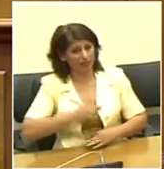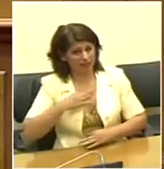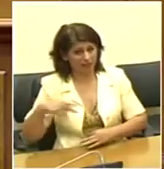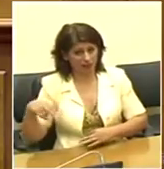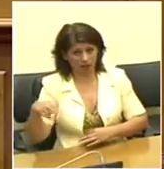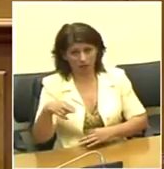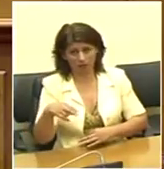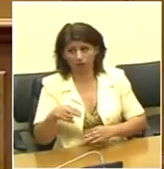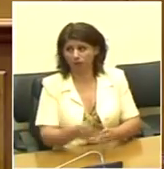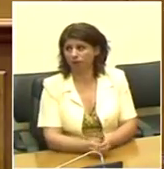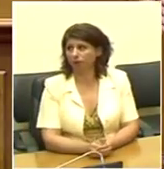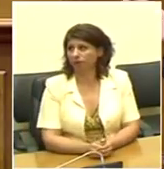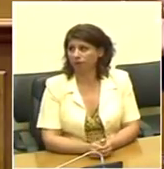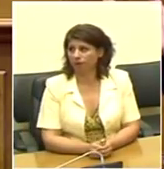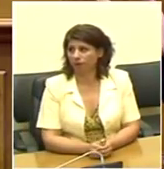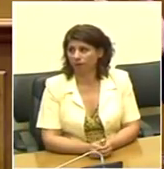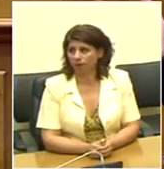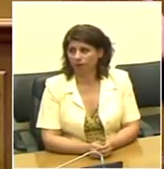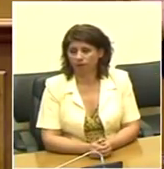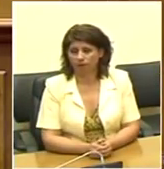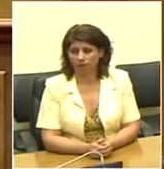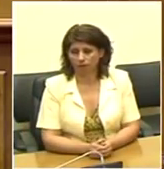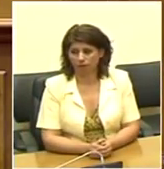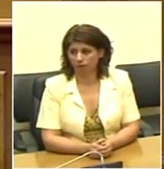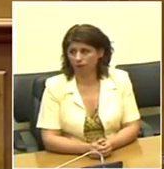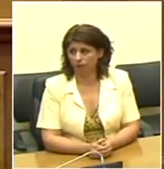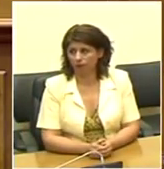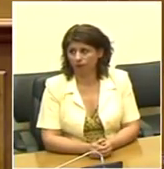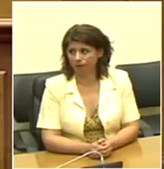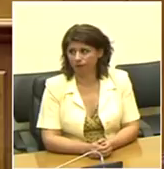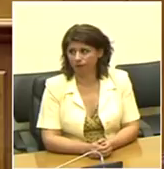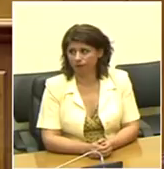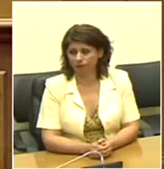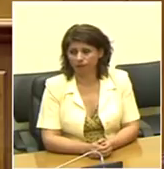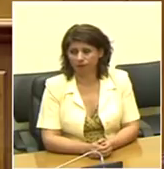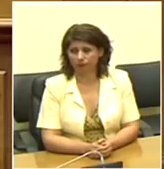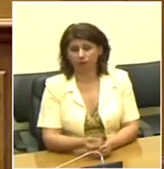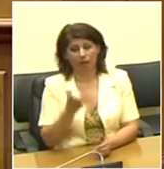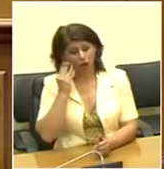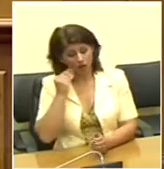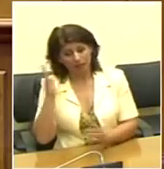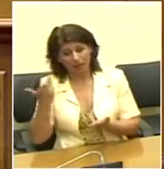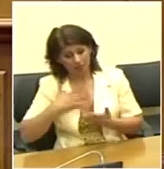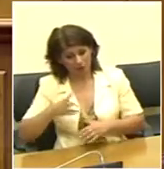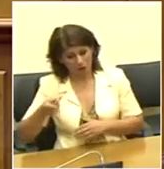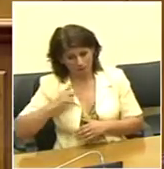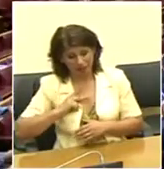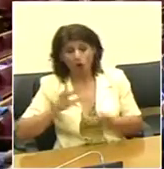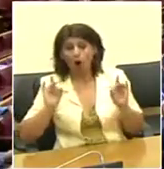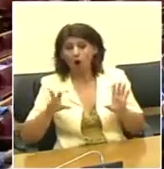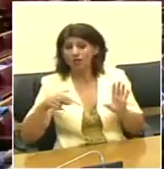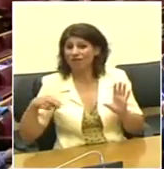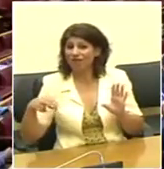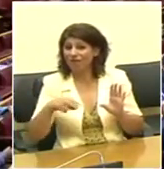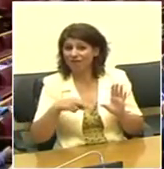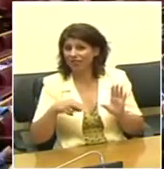κάντε ησυχία παρακαλώ. Άκουσα γέλια, αλλά δεν ξέρω, θέλω μια απάντηση. Χωρίς φιλικές σχέσεις με